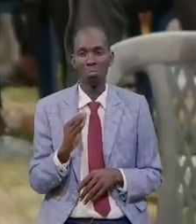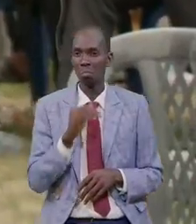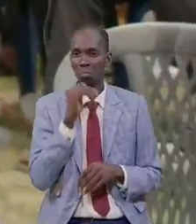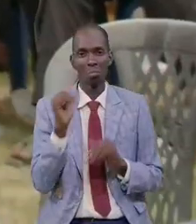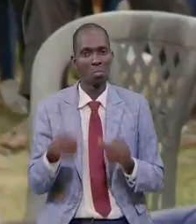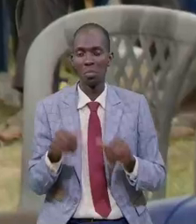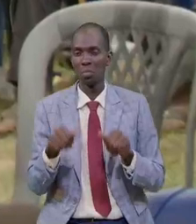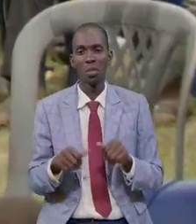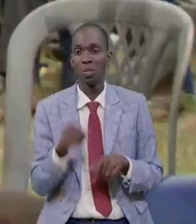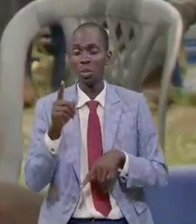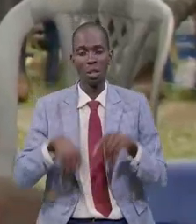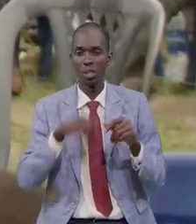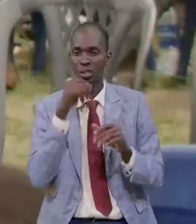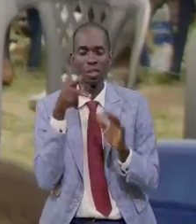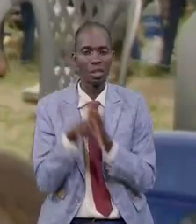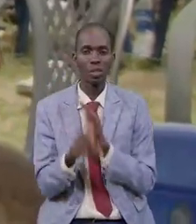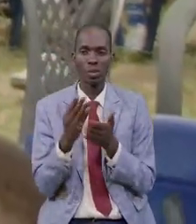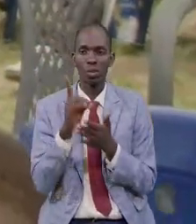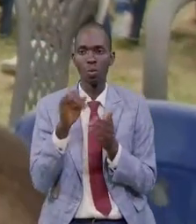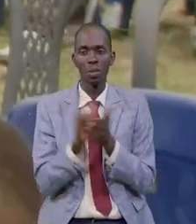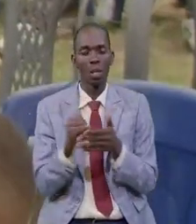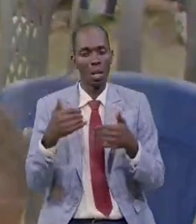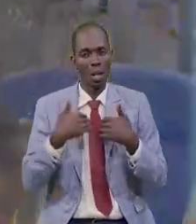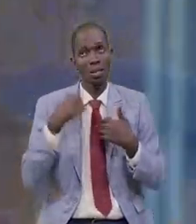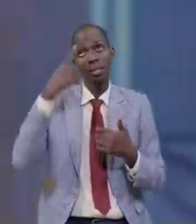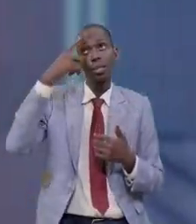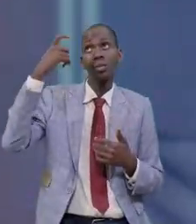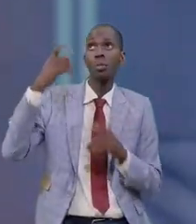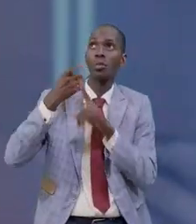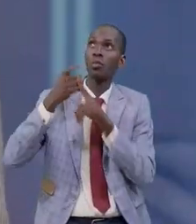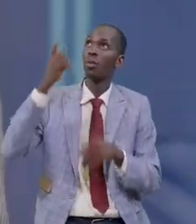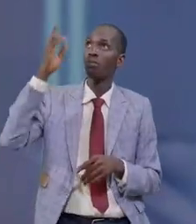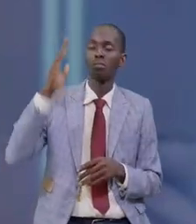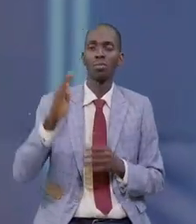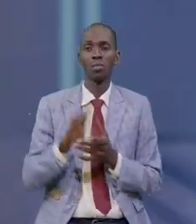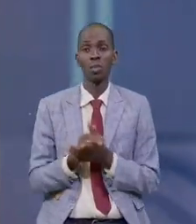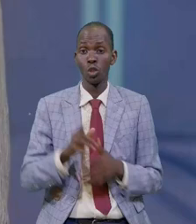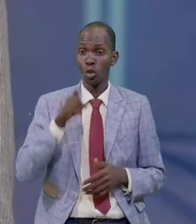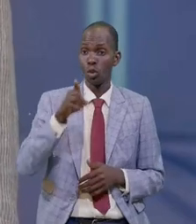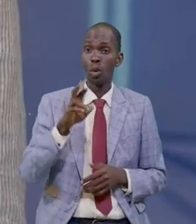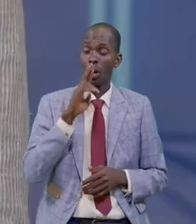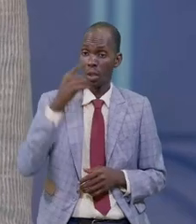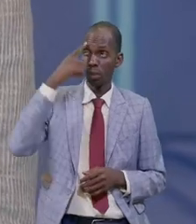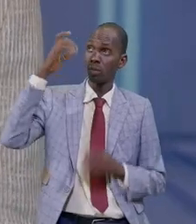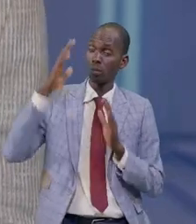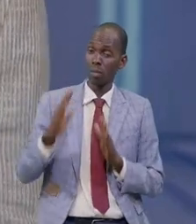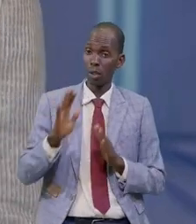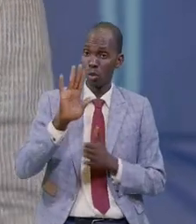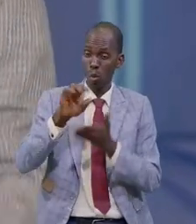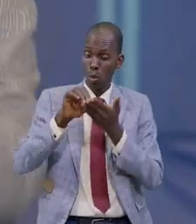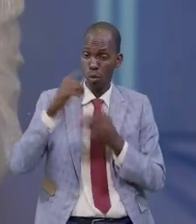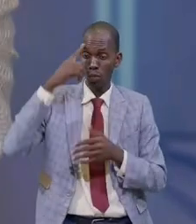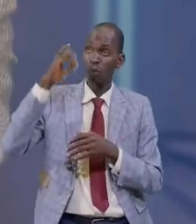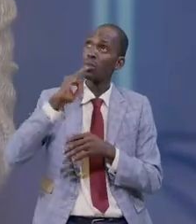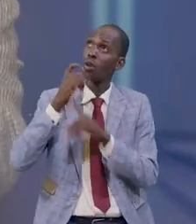vous n' pas dit amen à cela vous êtes rêveur et votre rêve vient de Dieu